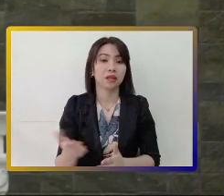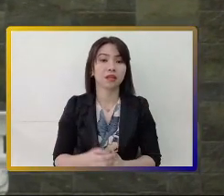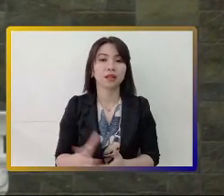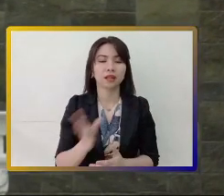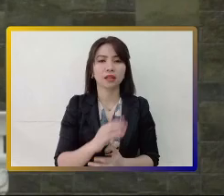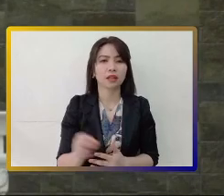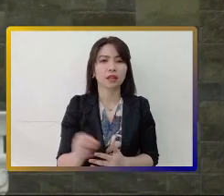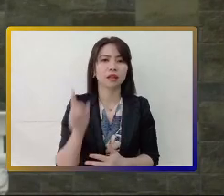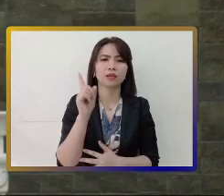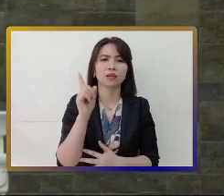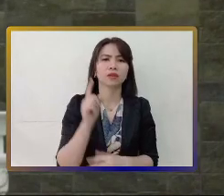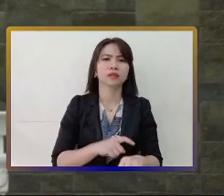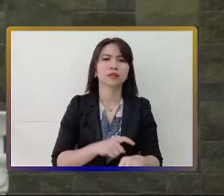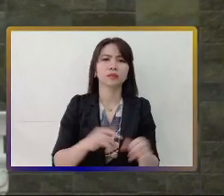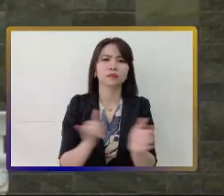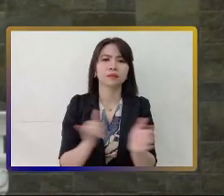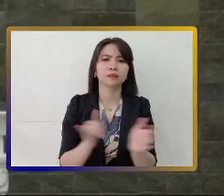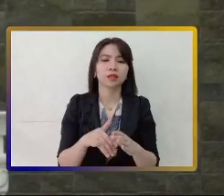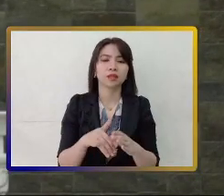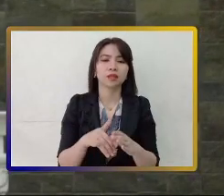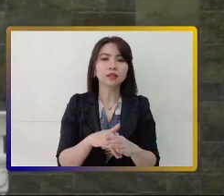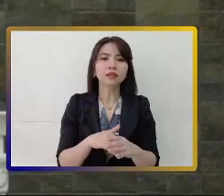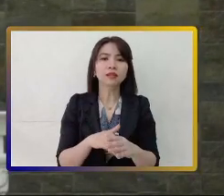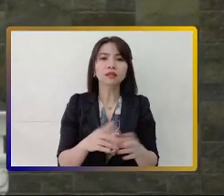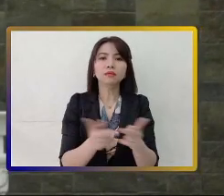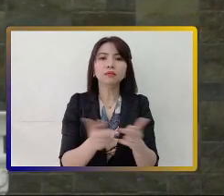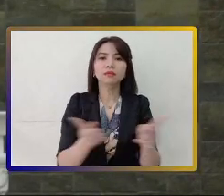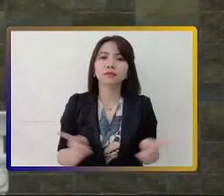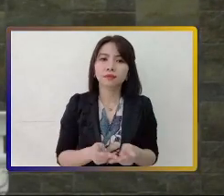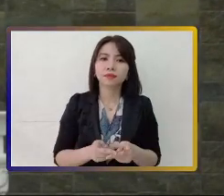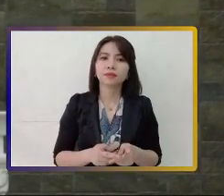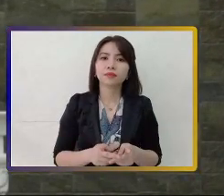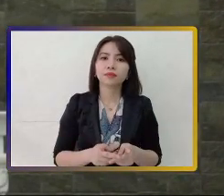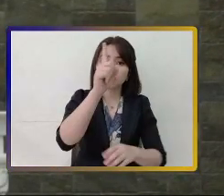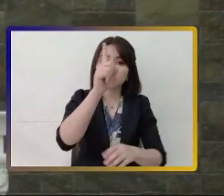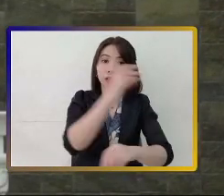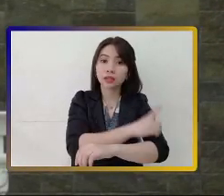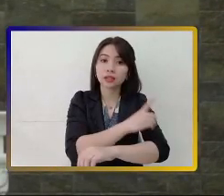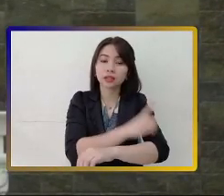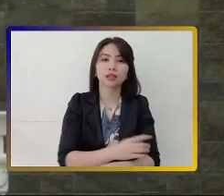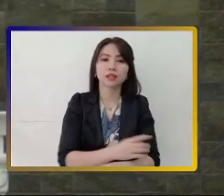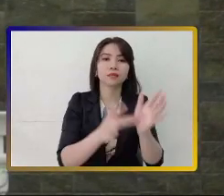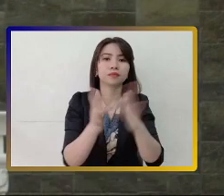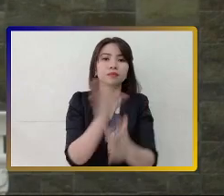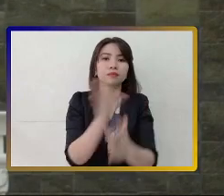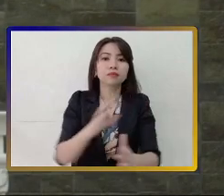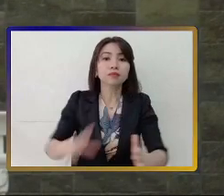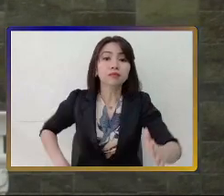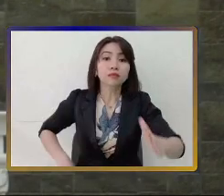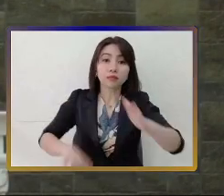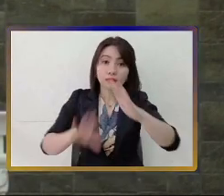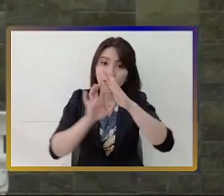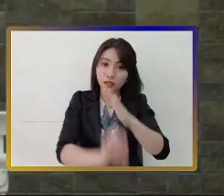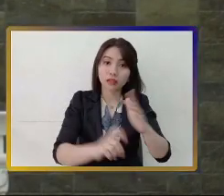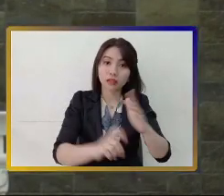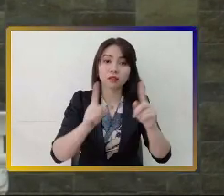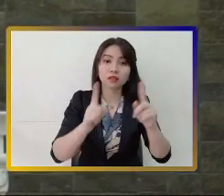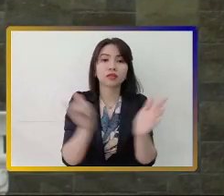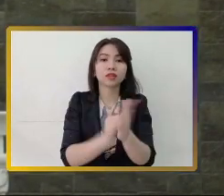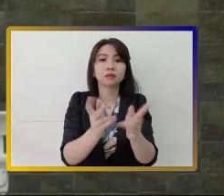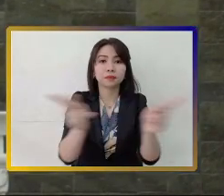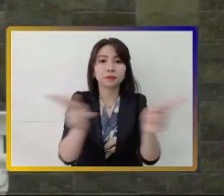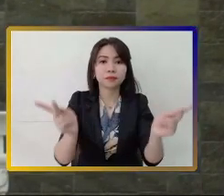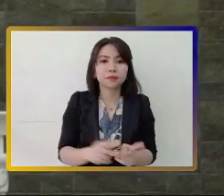time, sa synagogue, isa sa mga synagogues, kapatid, ay pumasok ang Panginoon. And the Bible says here, in verse number 10, he was